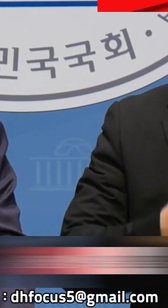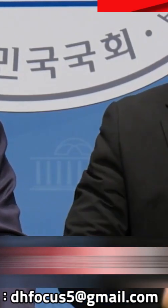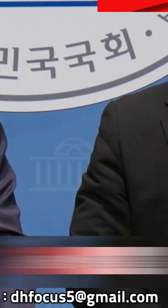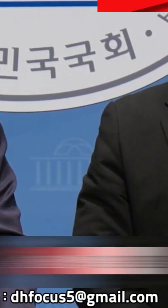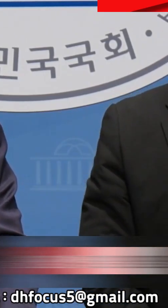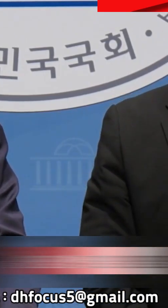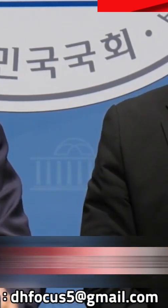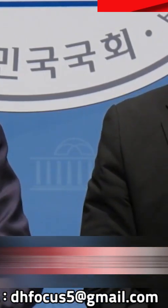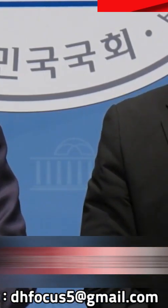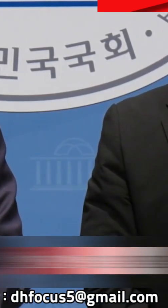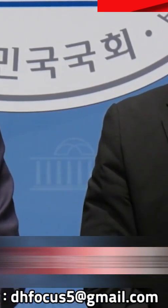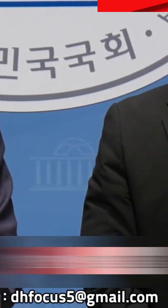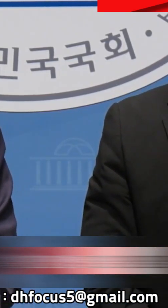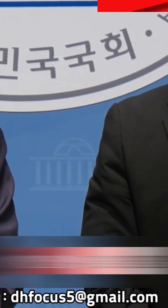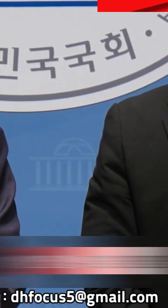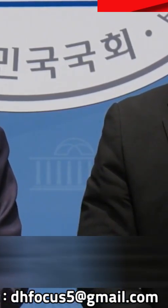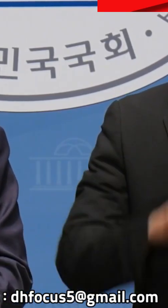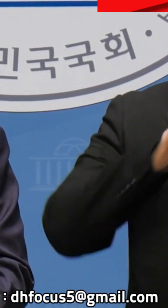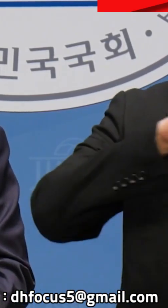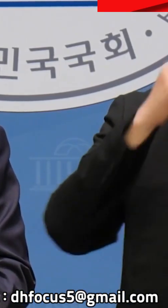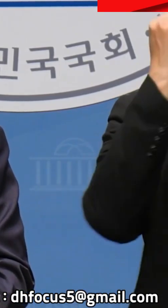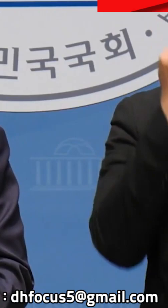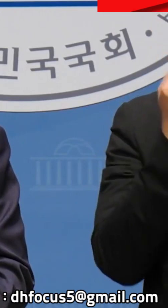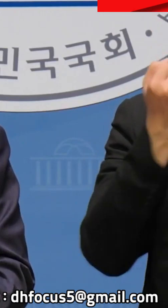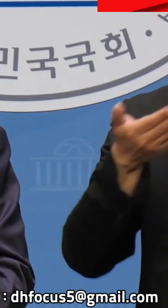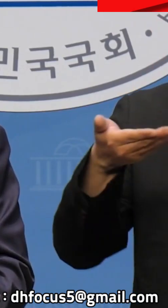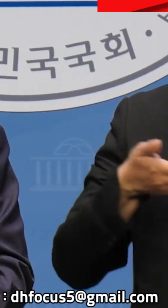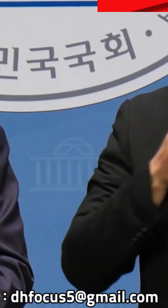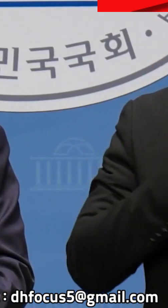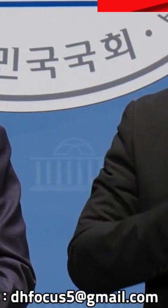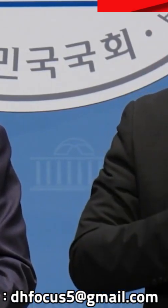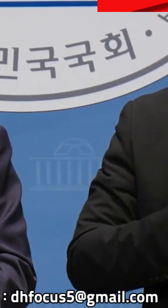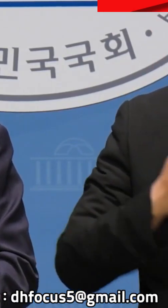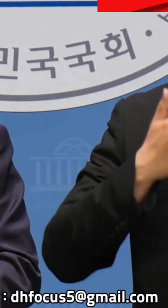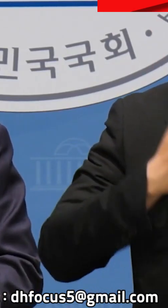적극적으로 해명해 주시기를 촉구합니다. 감사합니다.